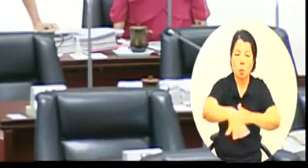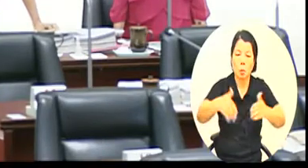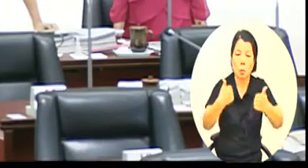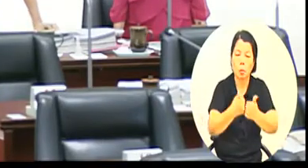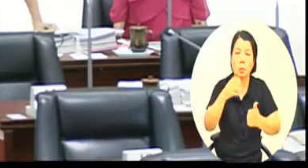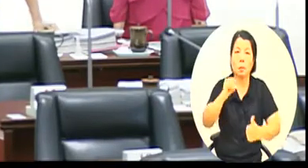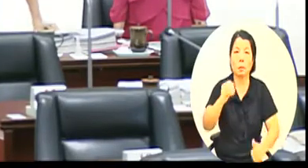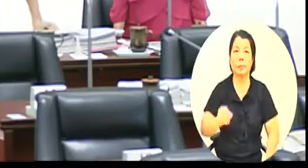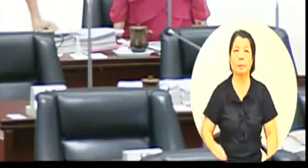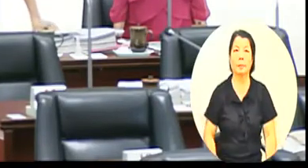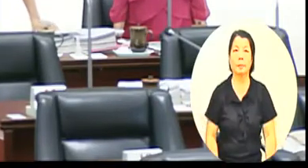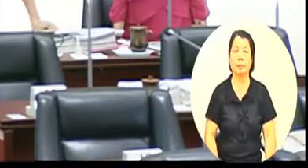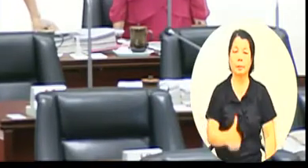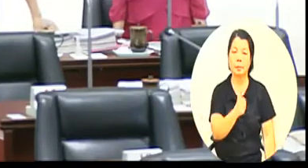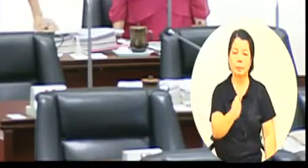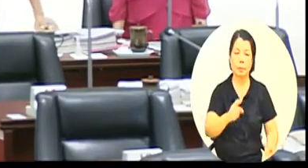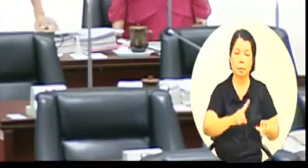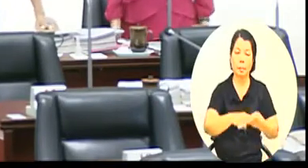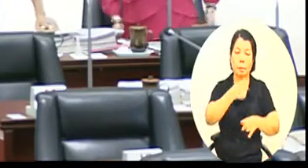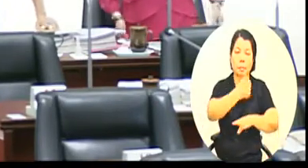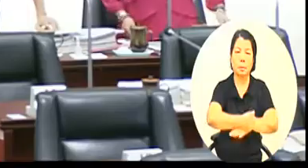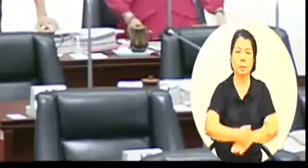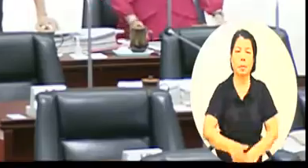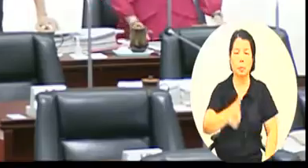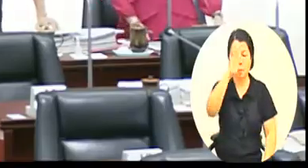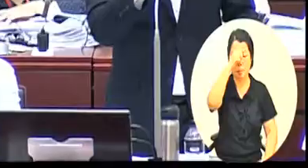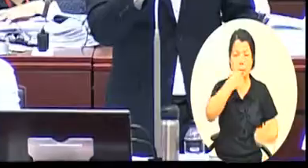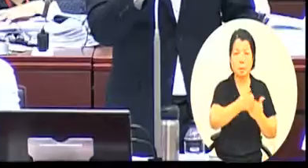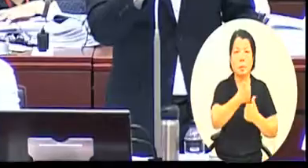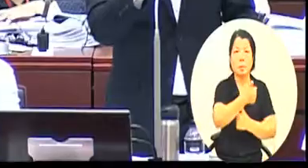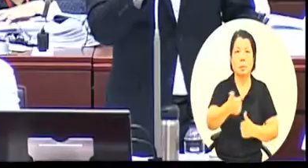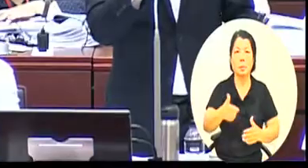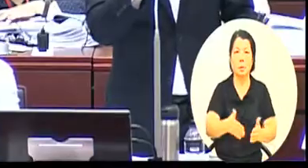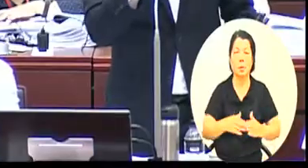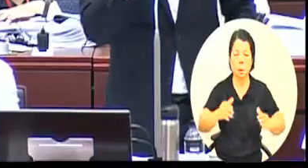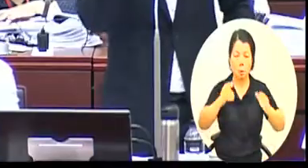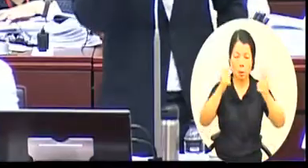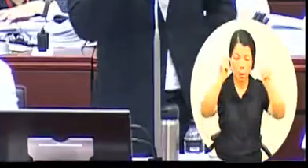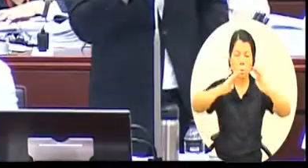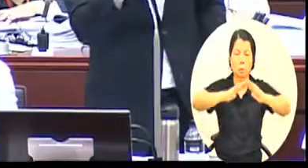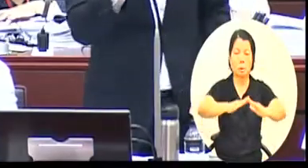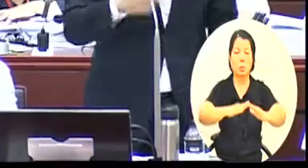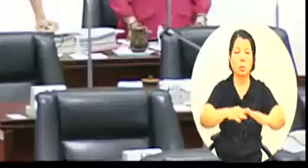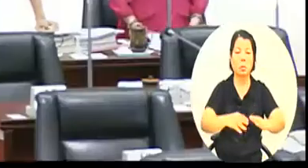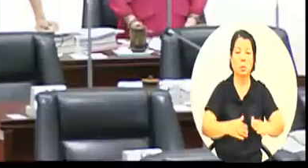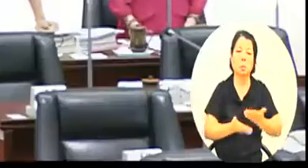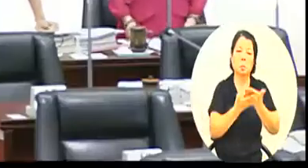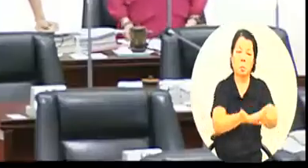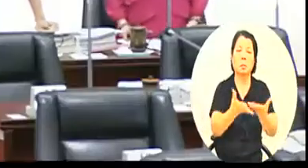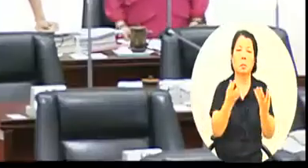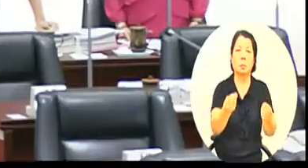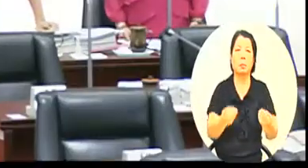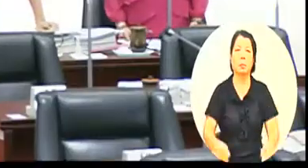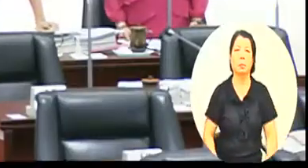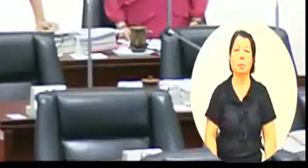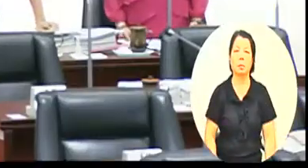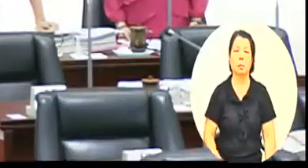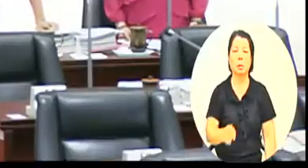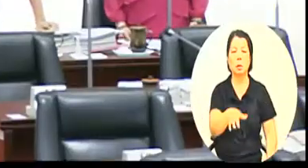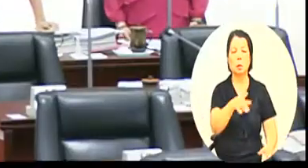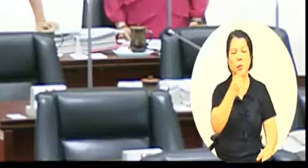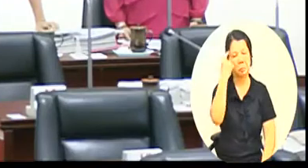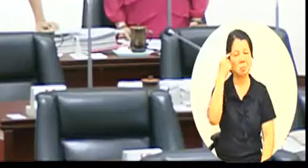李委员请当。 谢谢主席，谢谢黄委员。高雄处的部分是没有。 没有吗？ 是。 好，你请坐。所以你们认为不需要